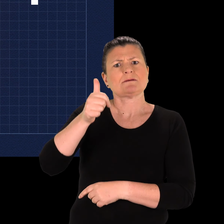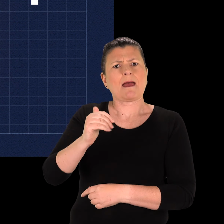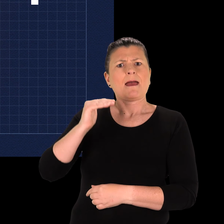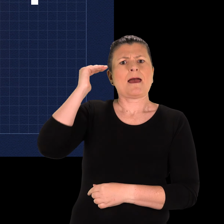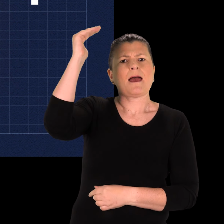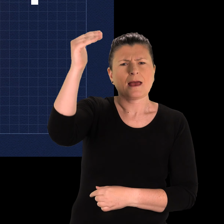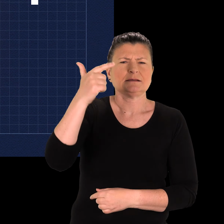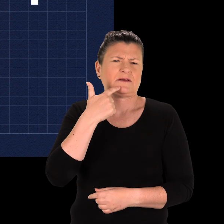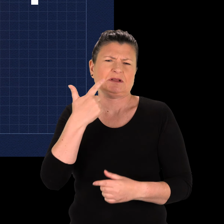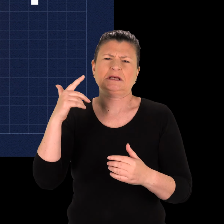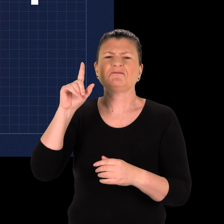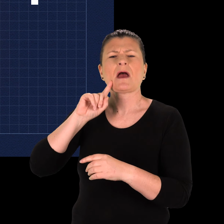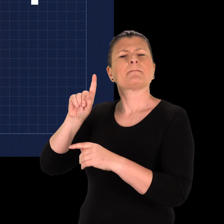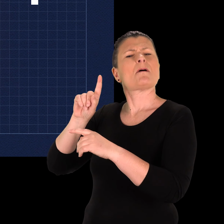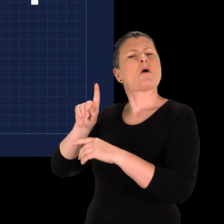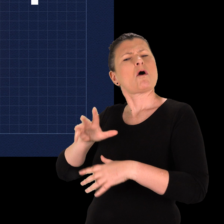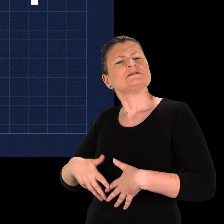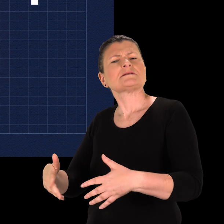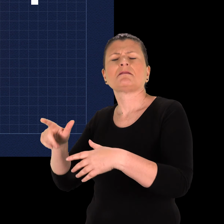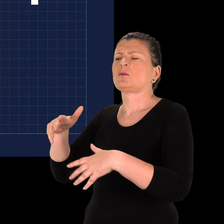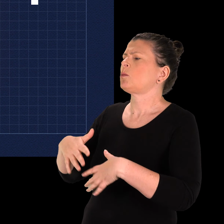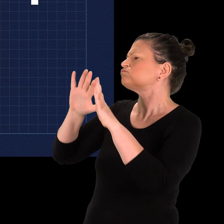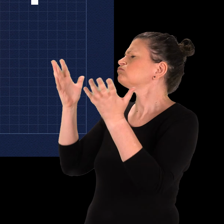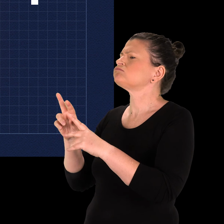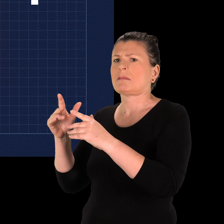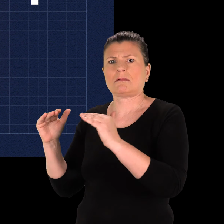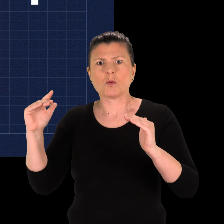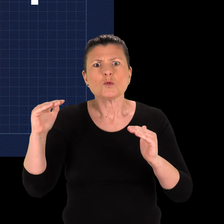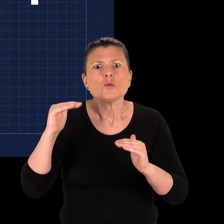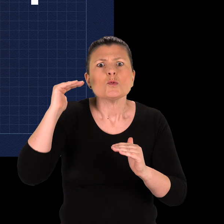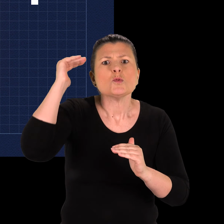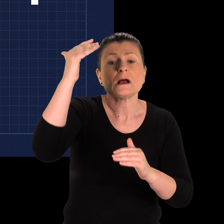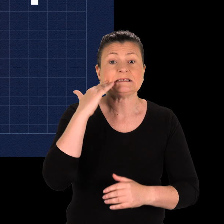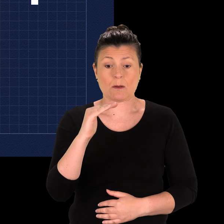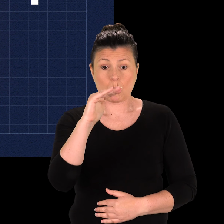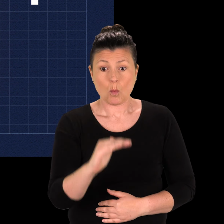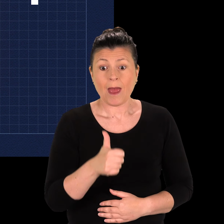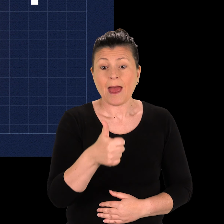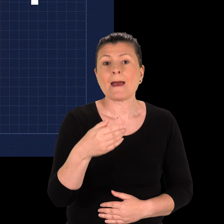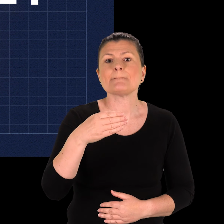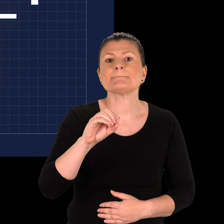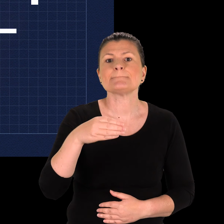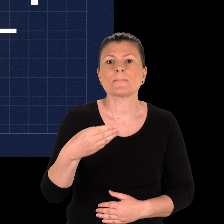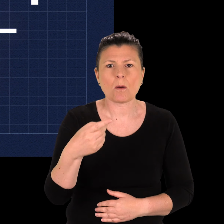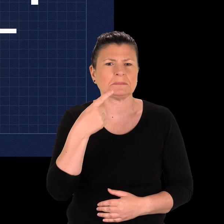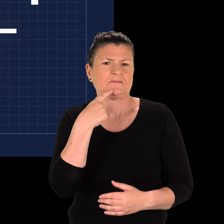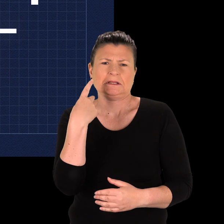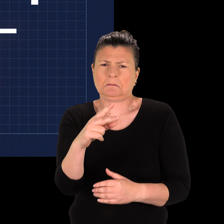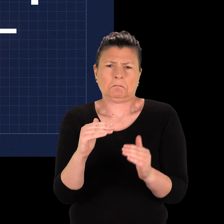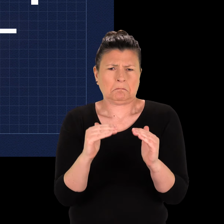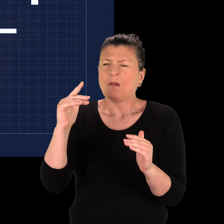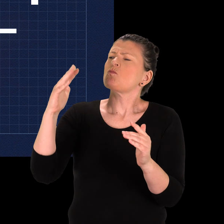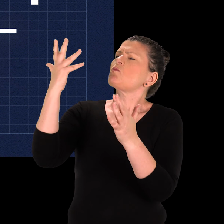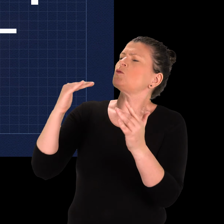1, ça veut dire que vos résultats sont plus élevés que ceux habituels des femmes au même âge de la grossesse que vous. Si c'est moins de 1